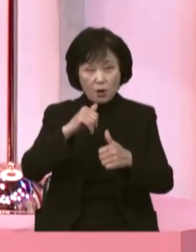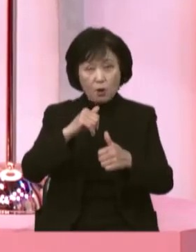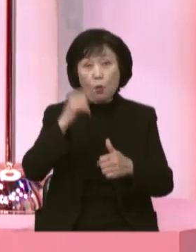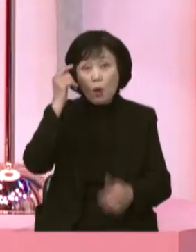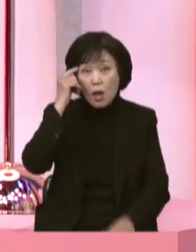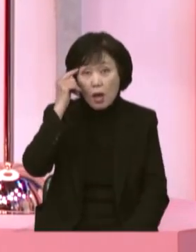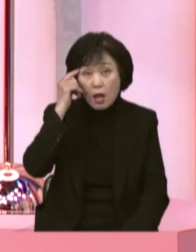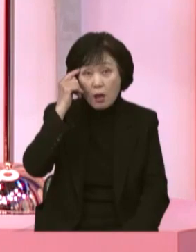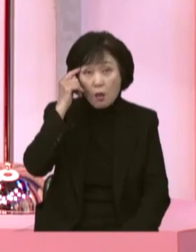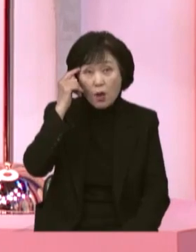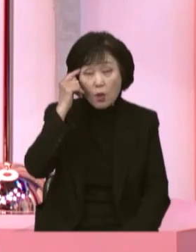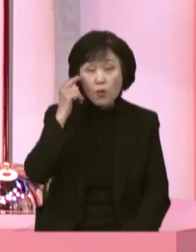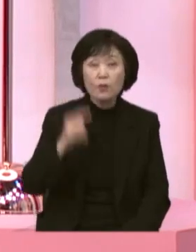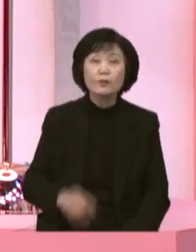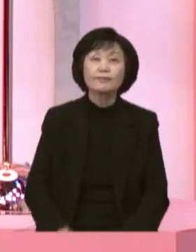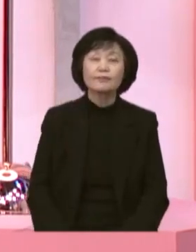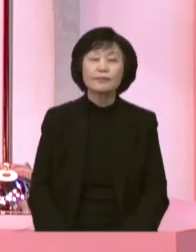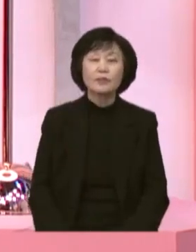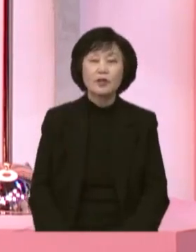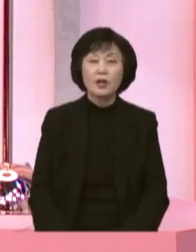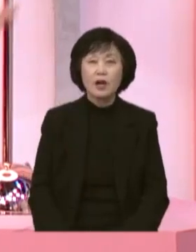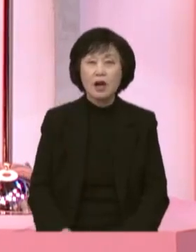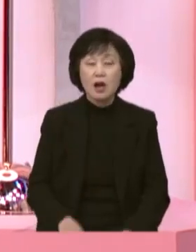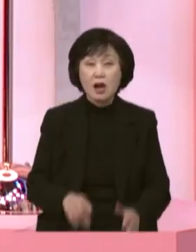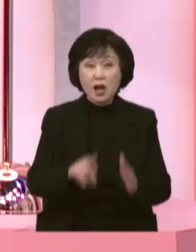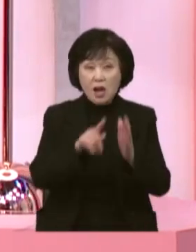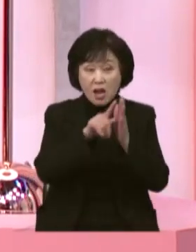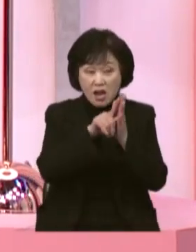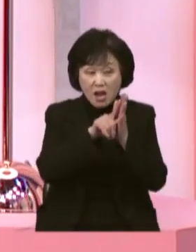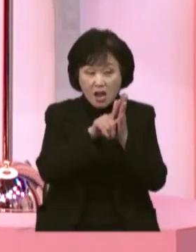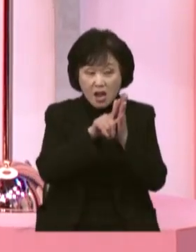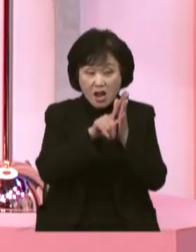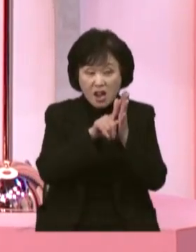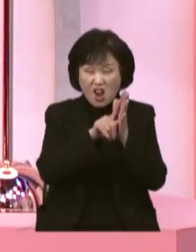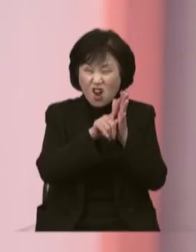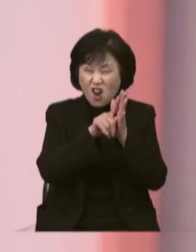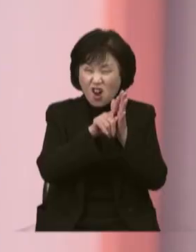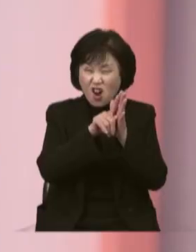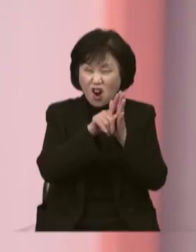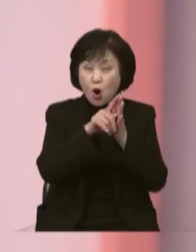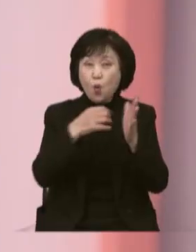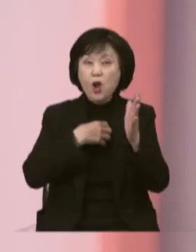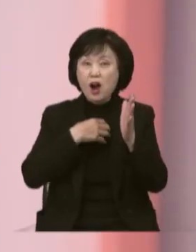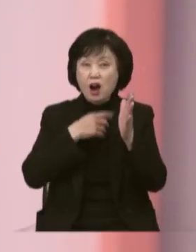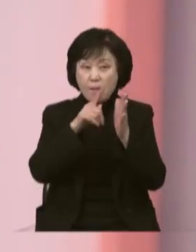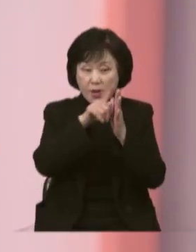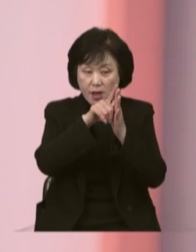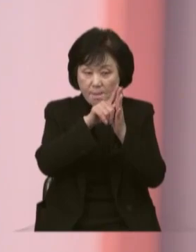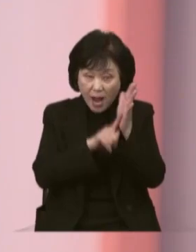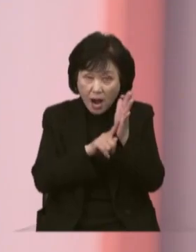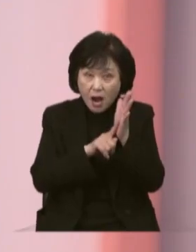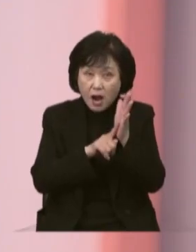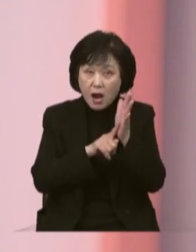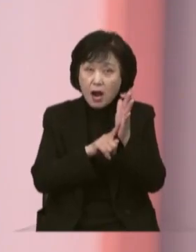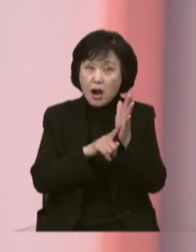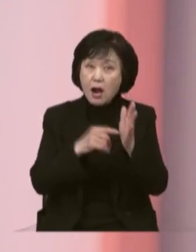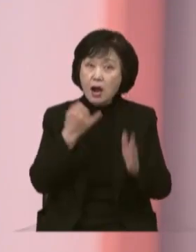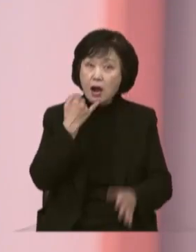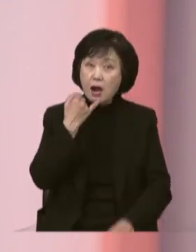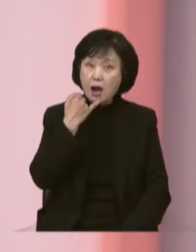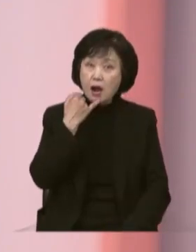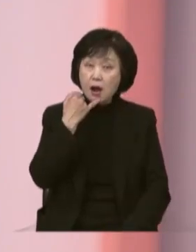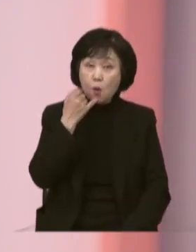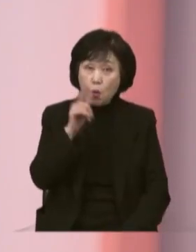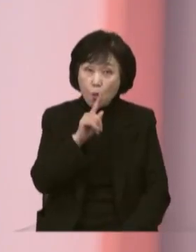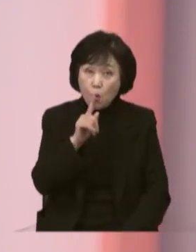가서 뭘 어저께 나가서 뭘 하고 왔냐고 그래요. 그래서 나 기도하고 온 것밖에 없는데요.